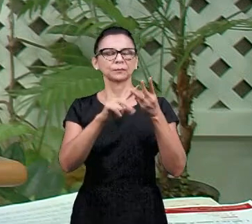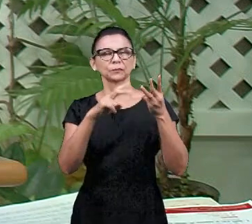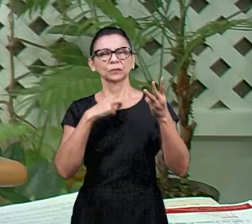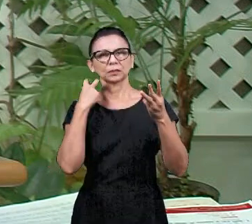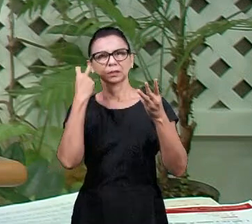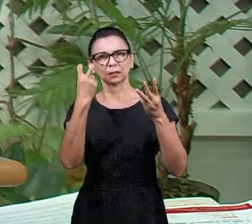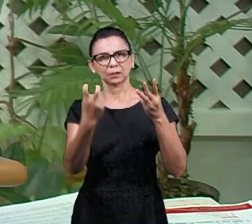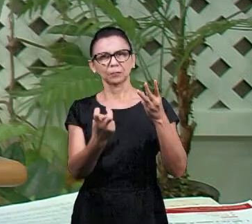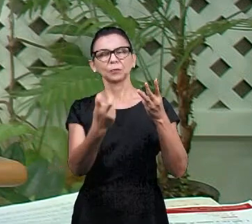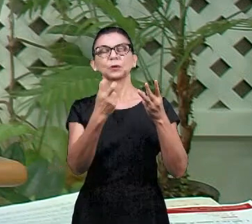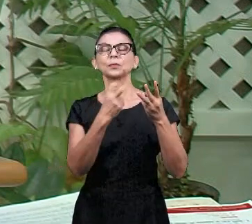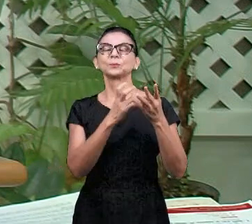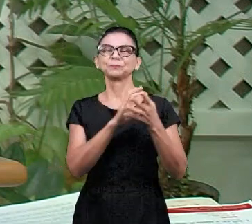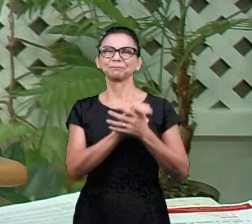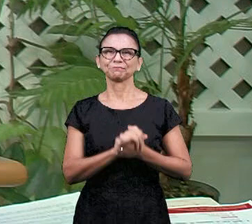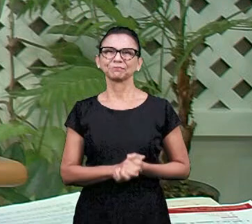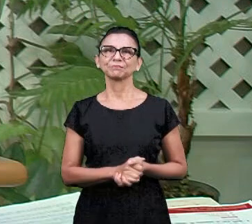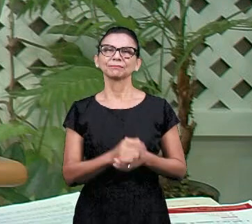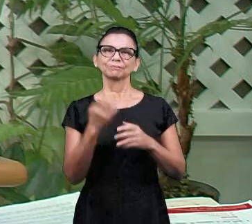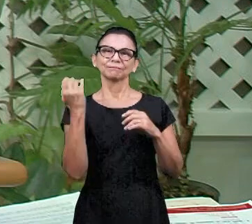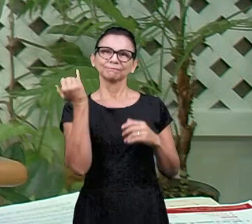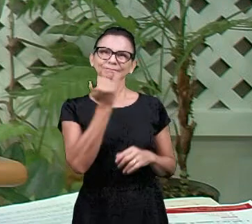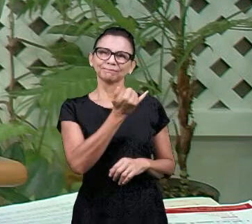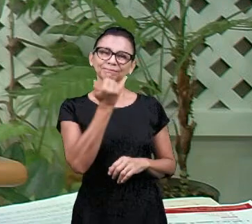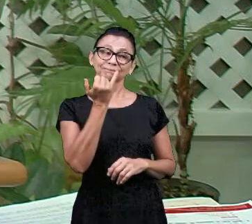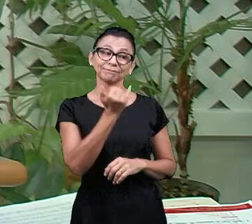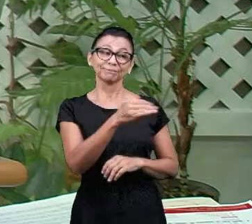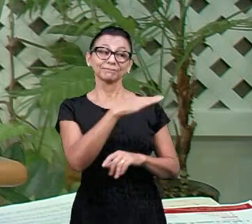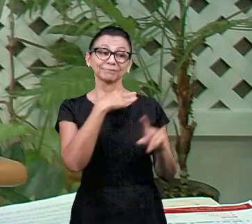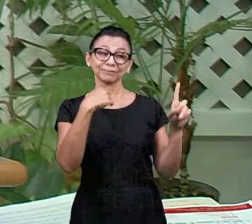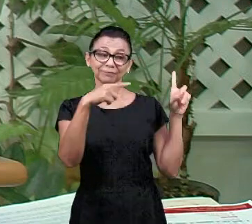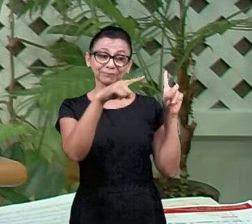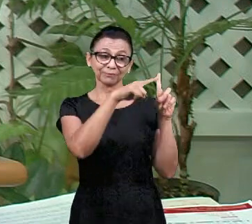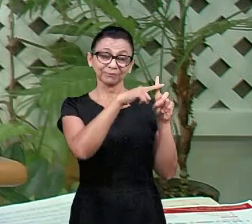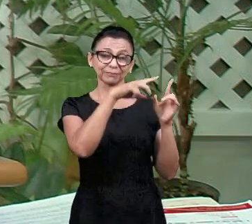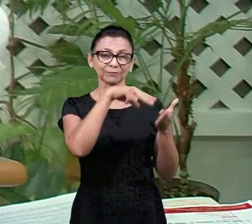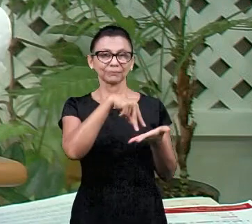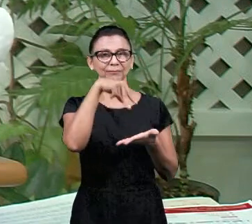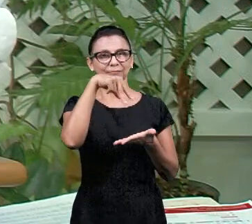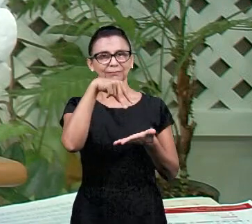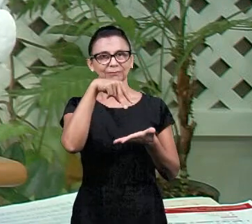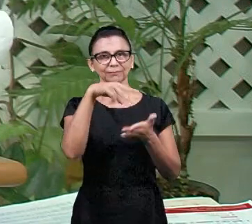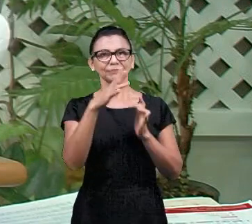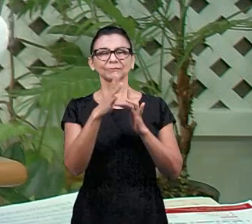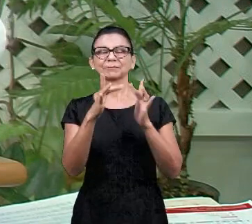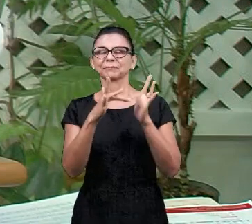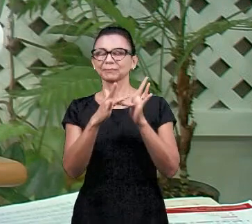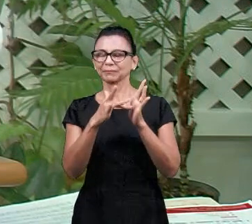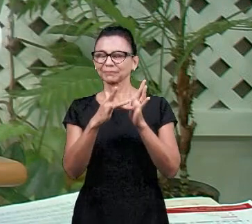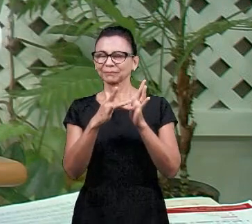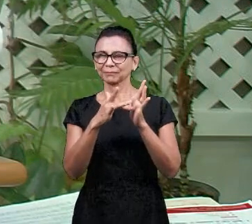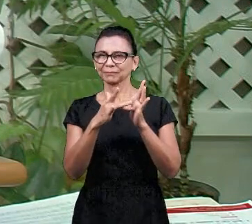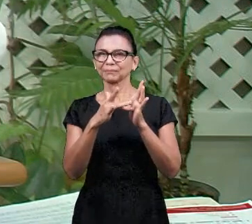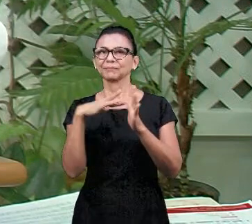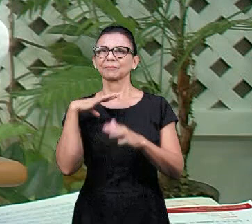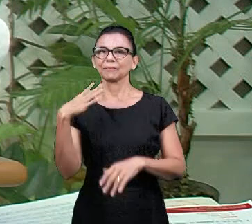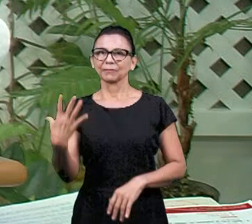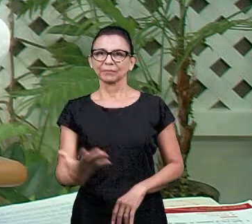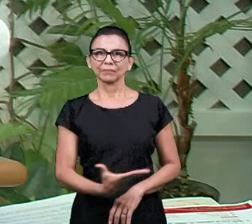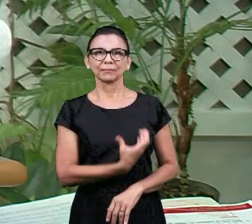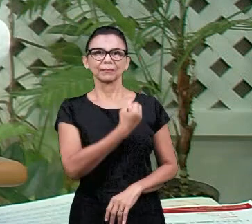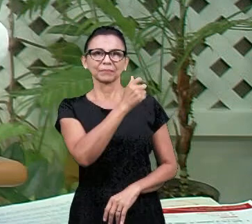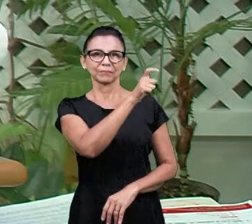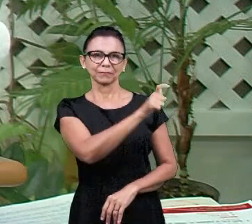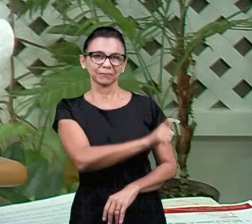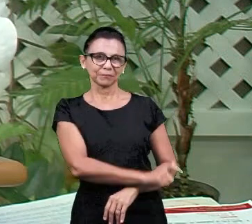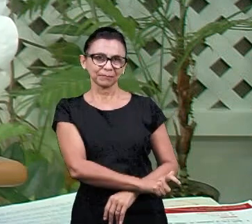par le sang de Jésus. Vous êtes en train de prier toujours la mort et la résurrection de Jésus, en